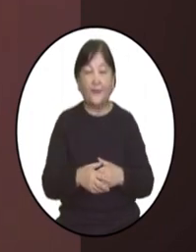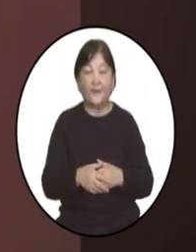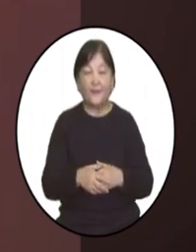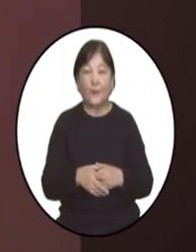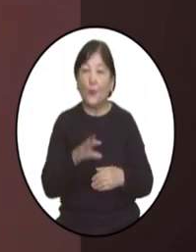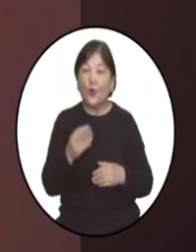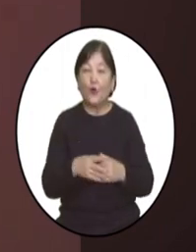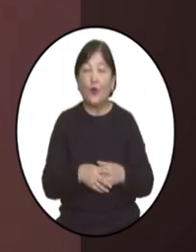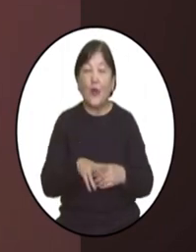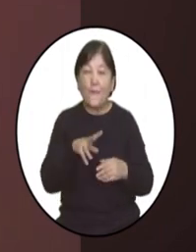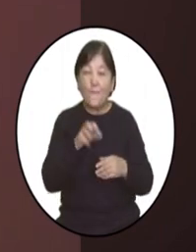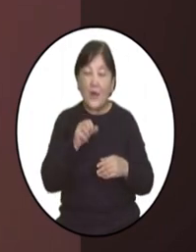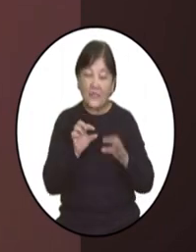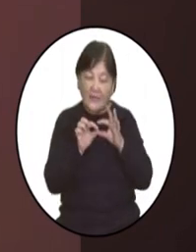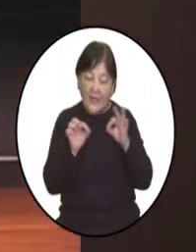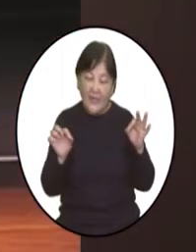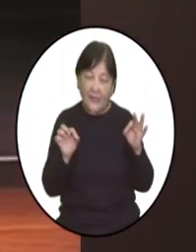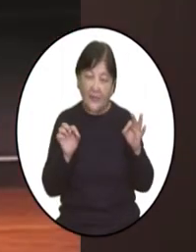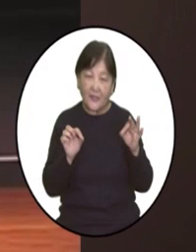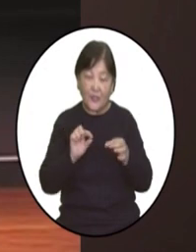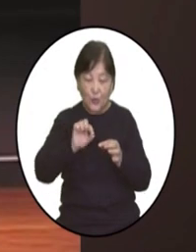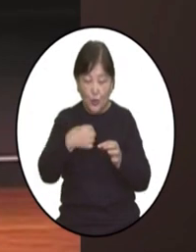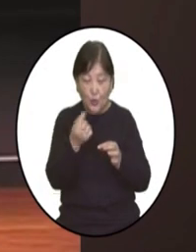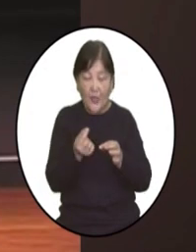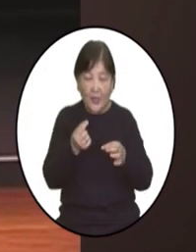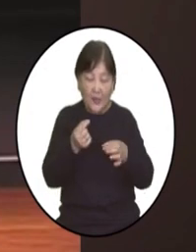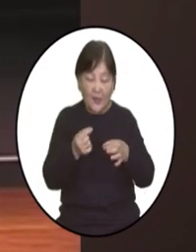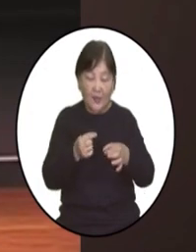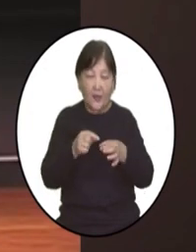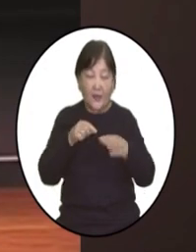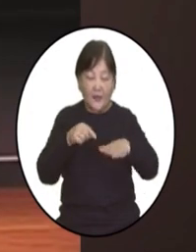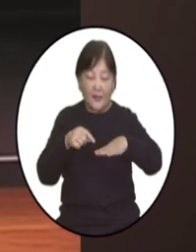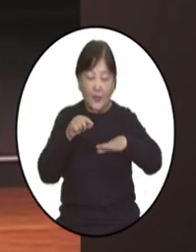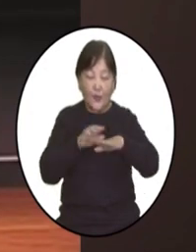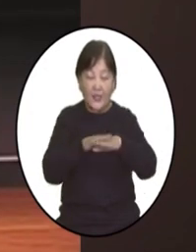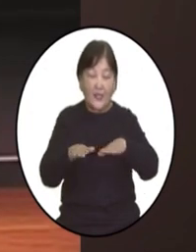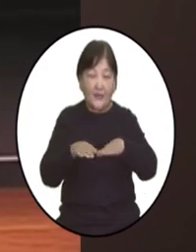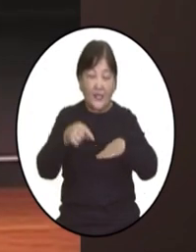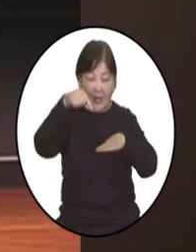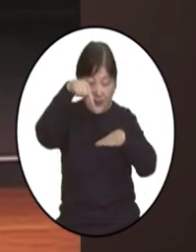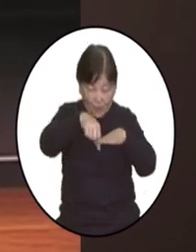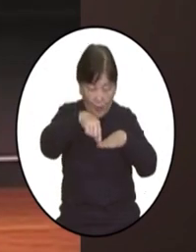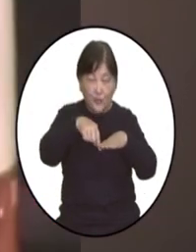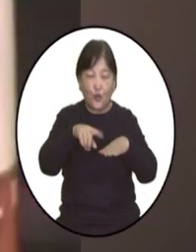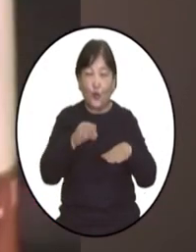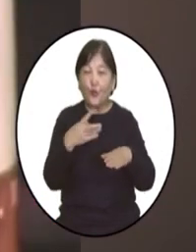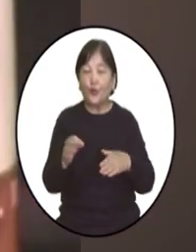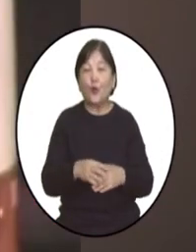За, мөн маш нарийнхан зүгээр дээд хэсгээс нь хөнгөн цагаан ялцыг цоолж өгнө. Үүний